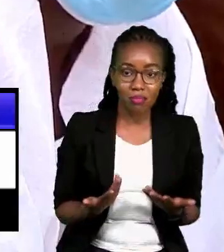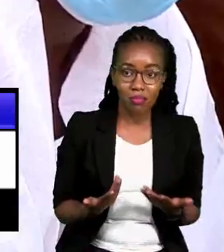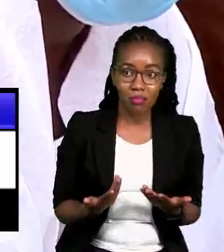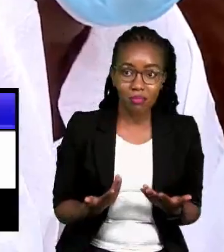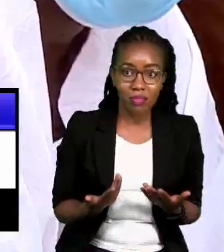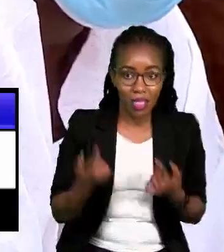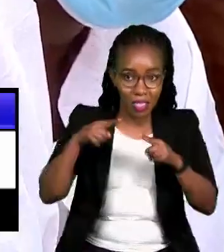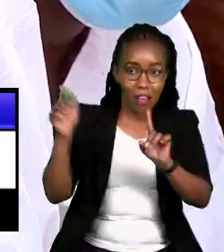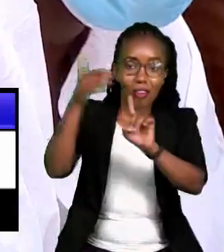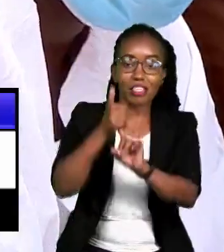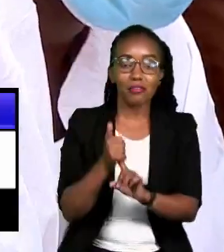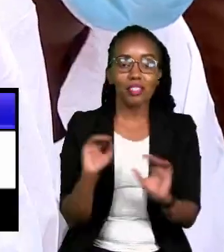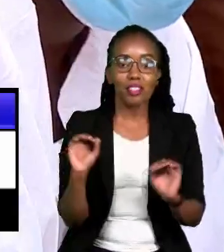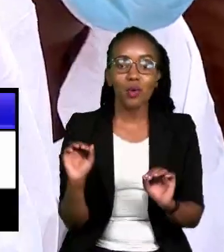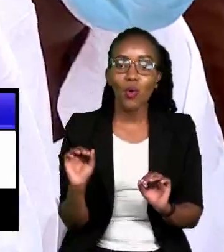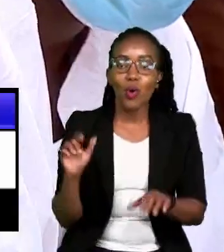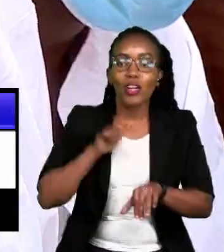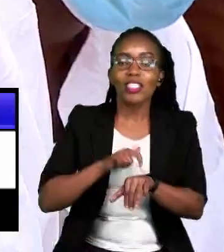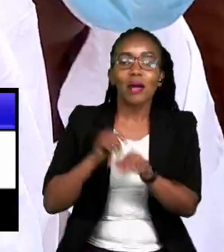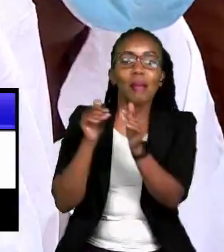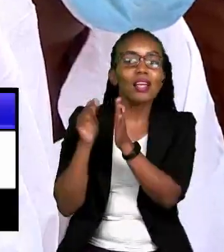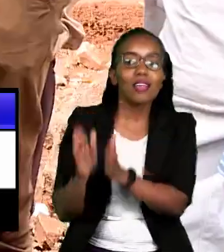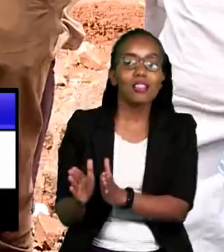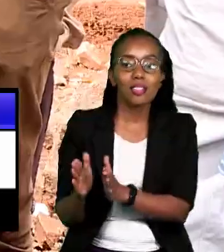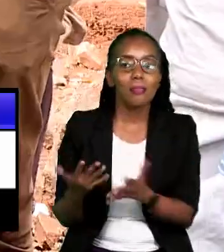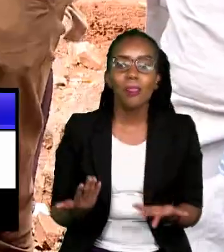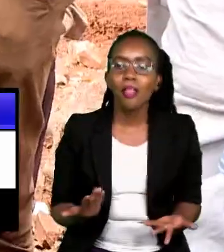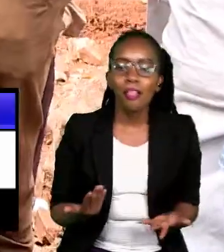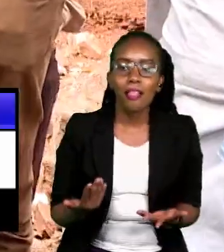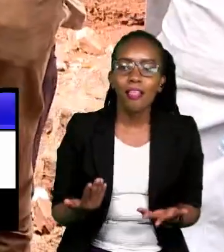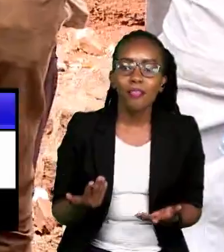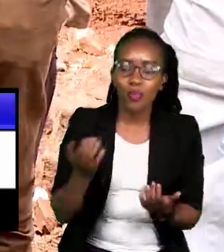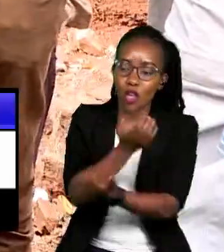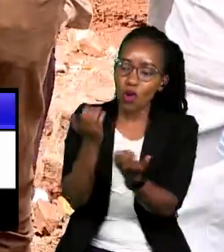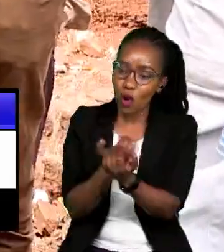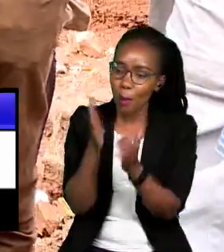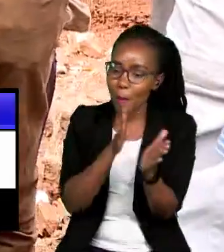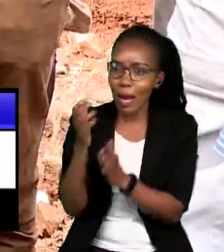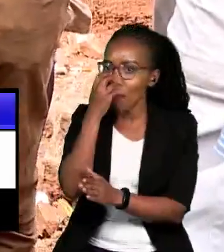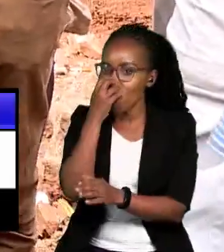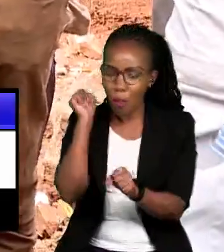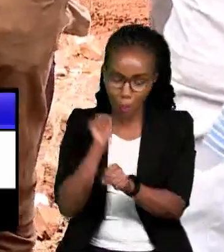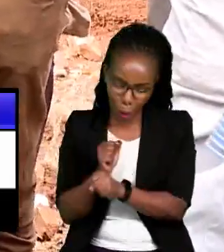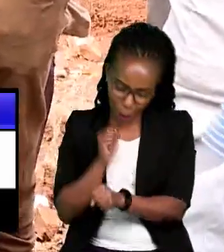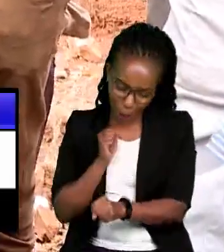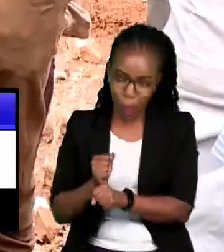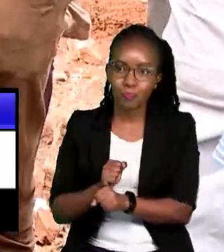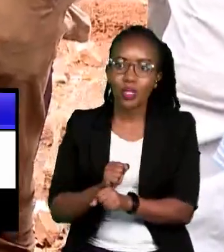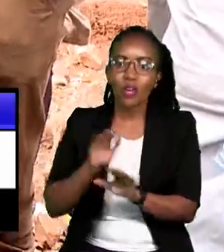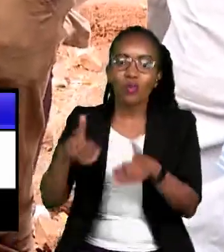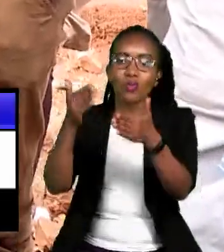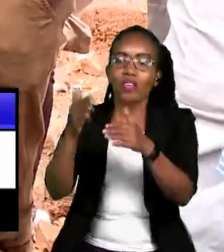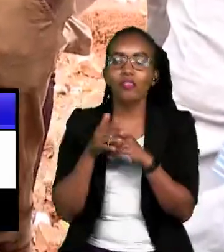wamekuwa wameshindwa kuzitimiza wakati wamekuwa viongozi kwenye zile nyadhifa. Kiangalia bottom up approach, hiyo ni kitu yezi fanyika. Utapea